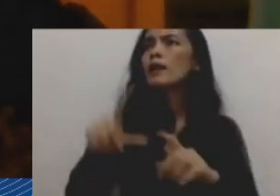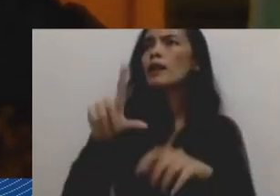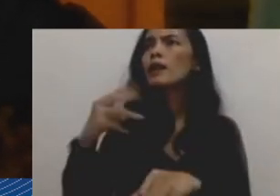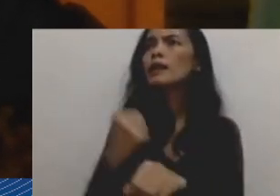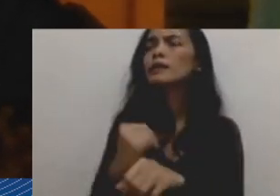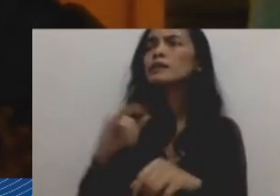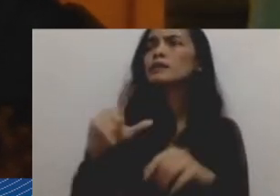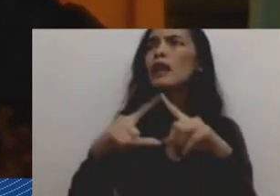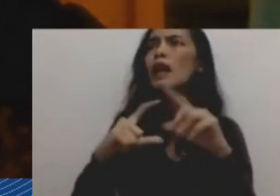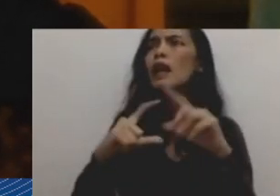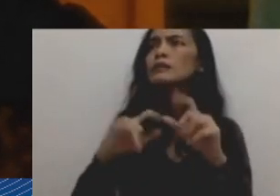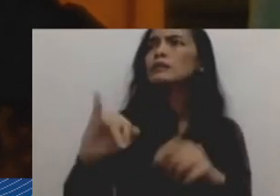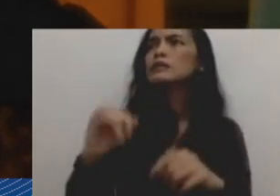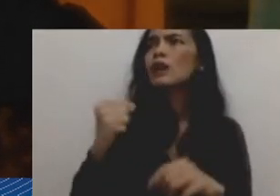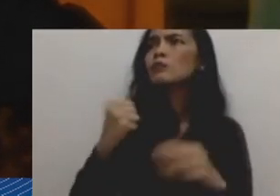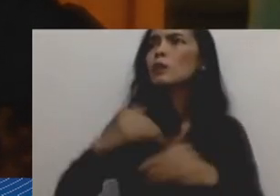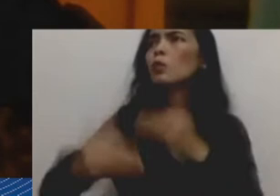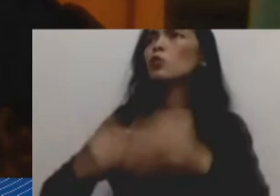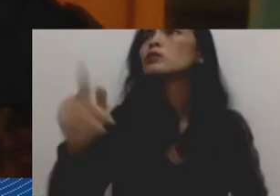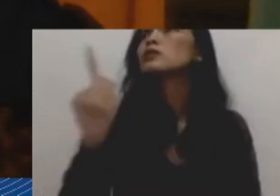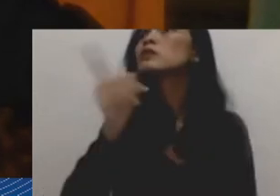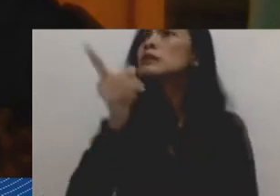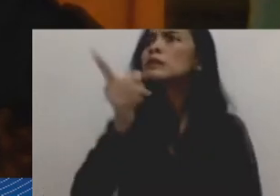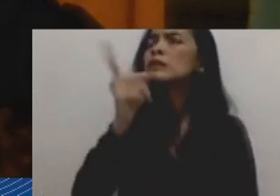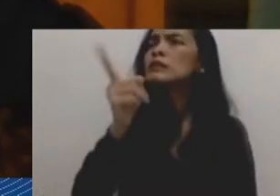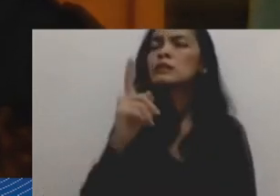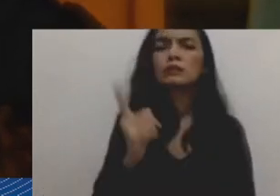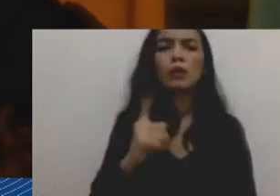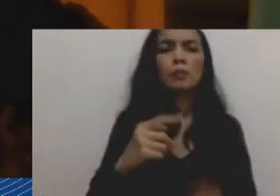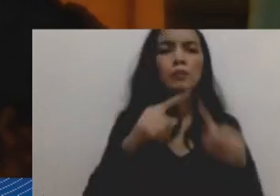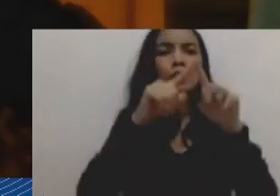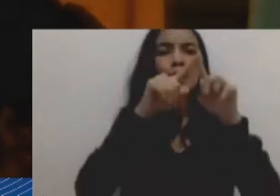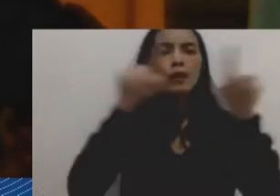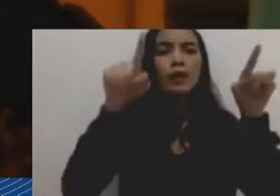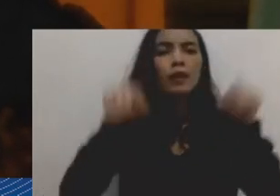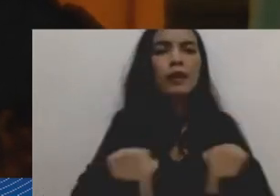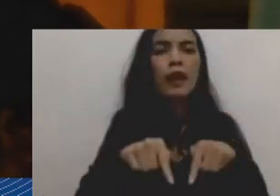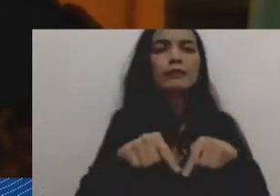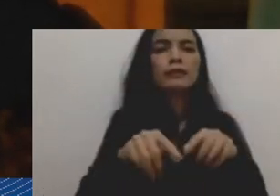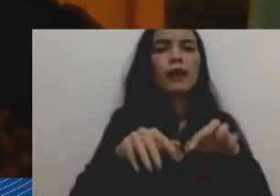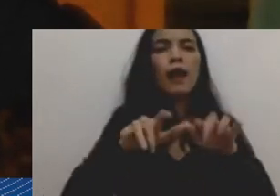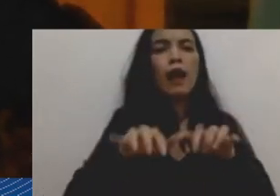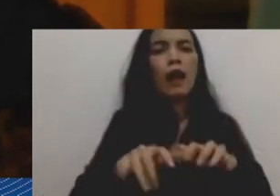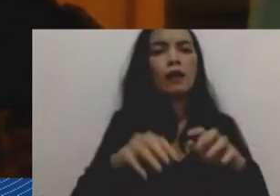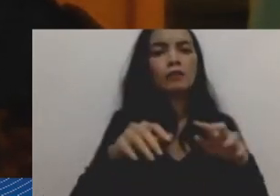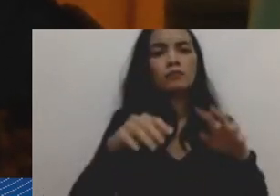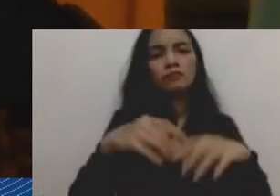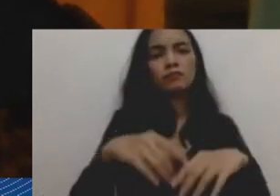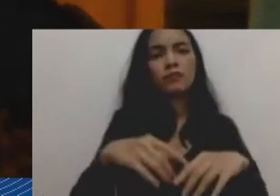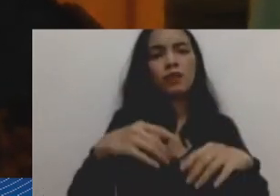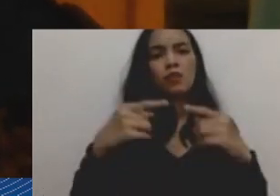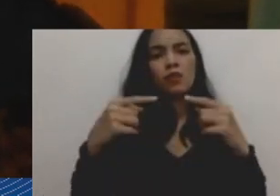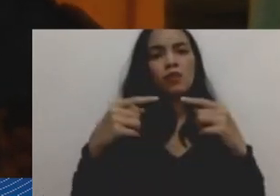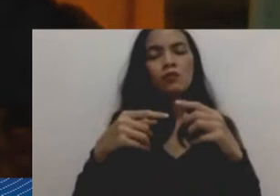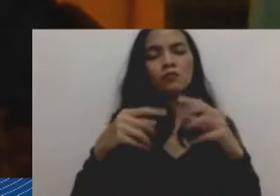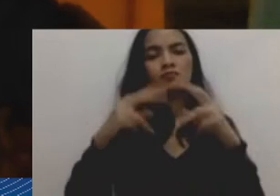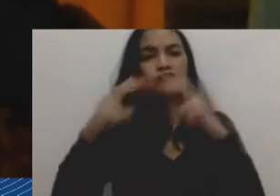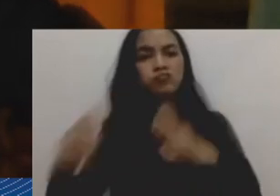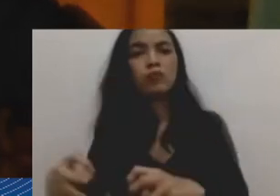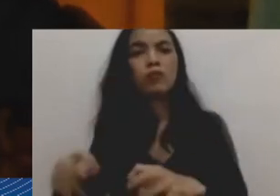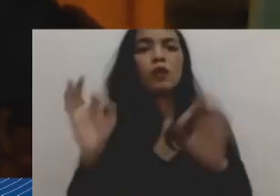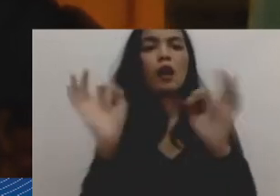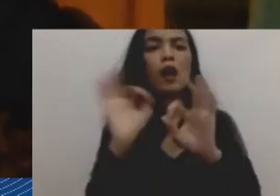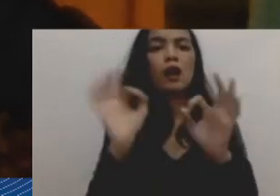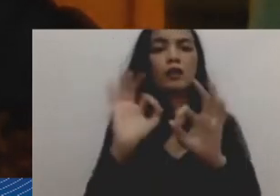memang tidak ada kesiapan naskah akademik yang rencananya dan hari ini sudah kita terima